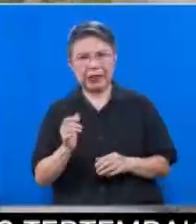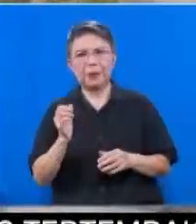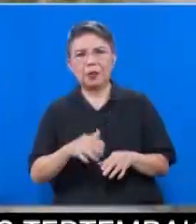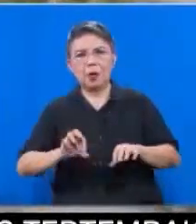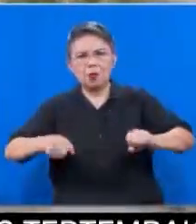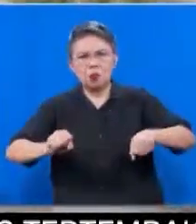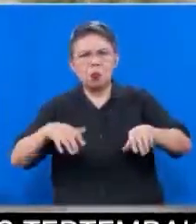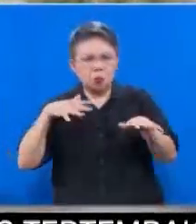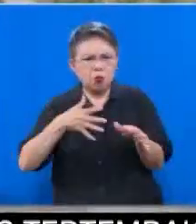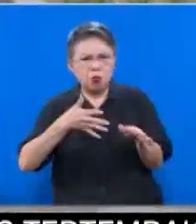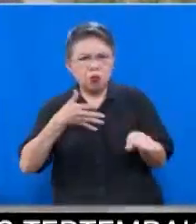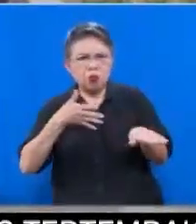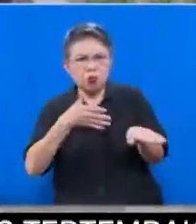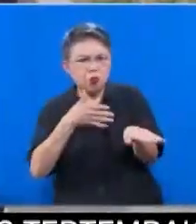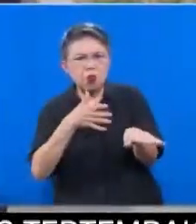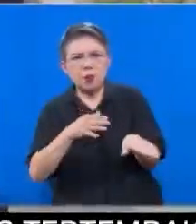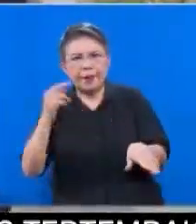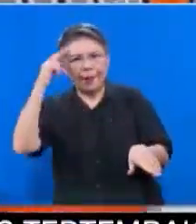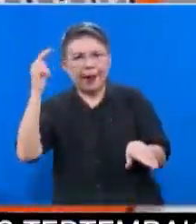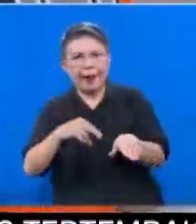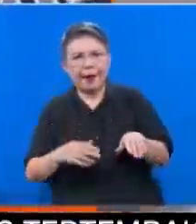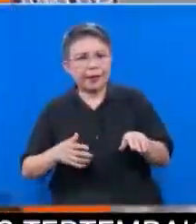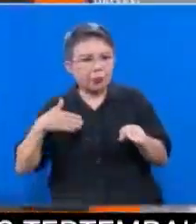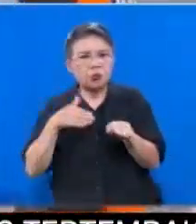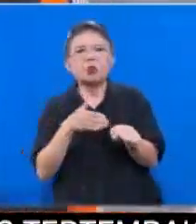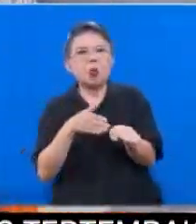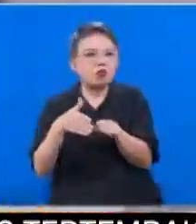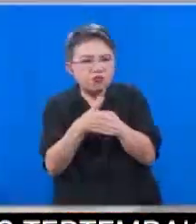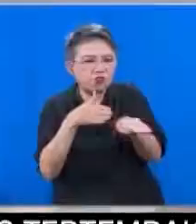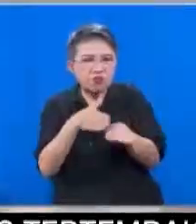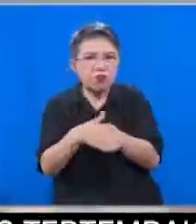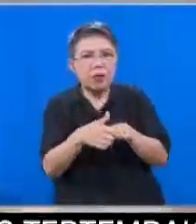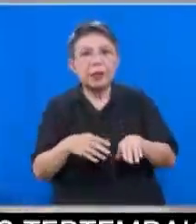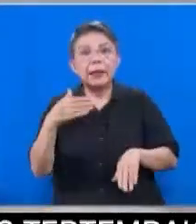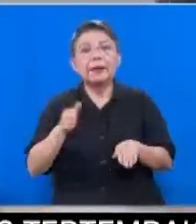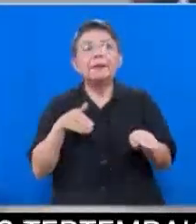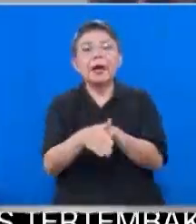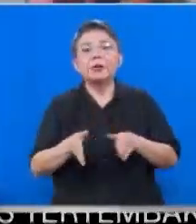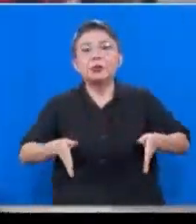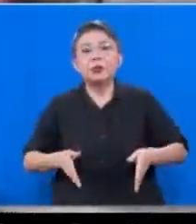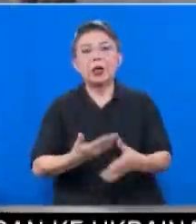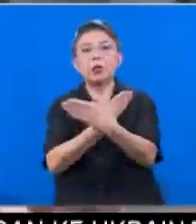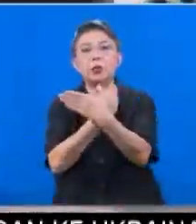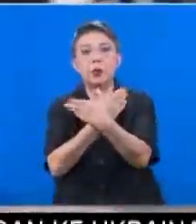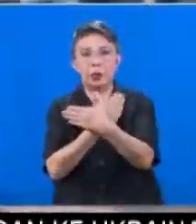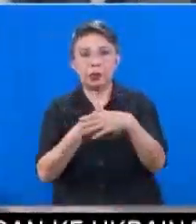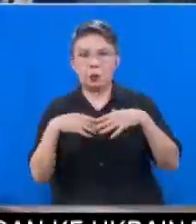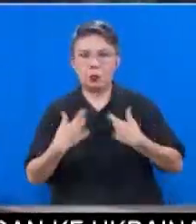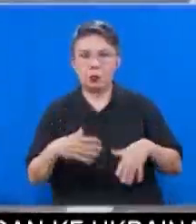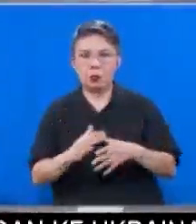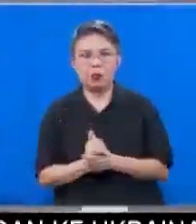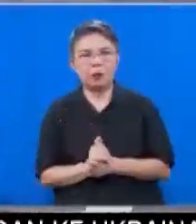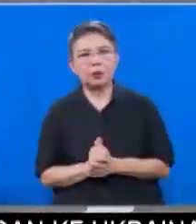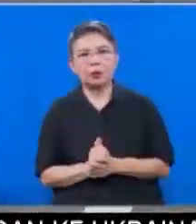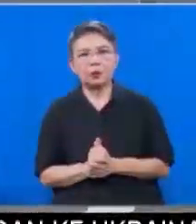roda dua maupun roda empat yang nekat menghindari kemacetan dengan menerobos jalur Bus TransJakarta Hai kemacetan pun